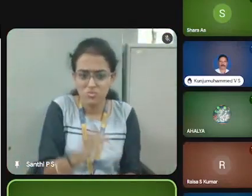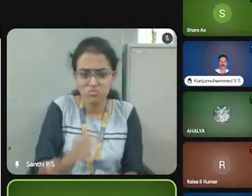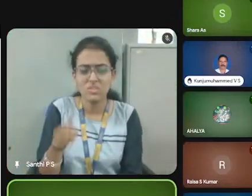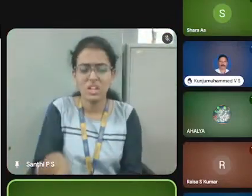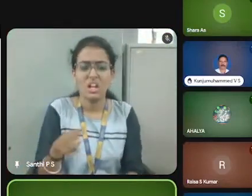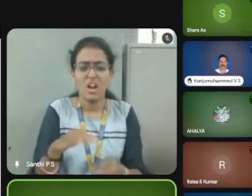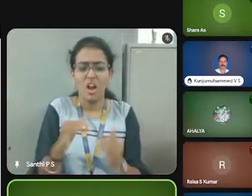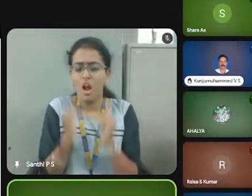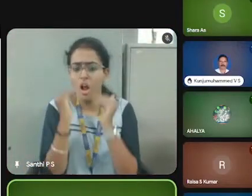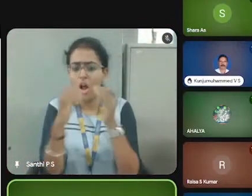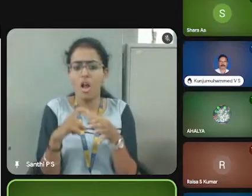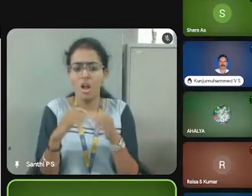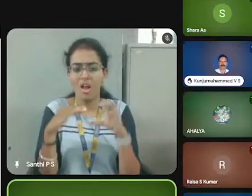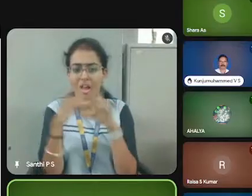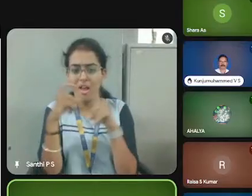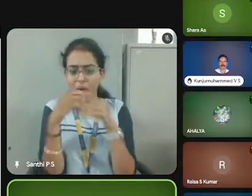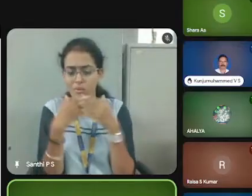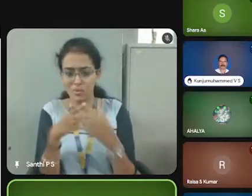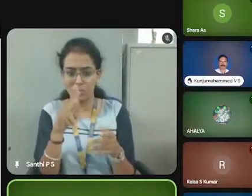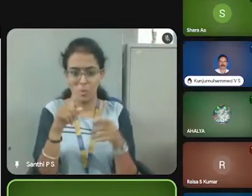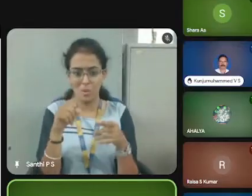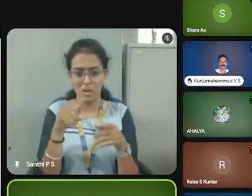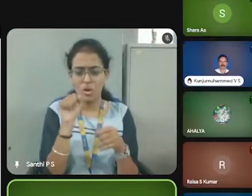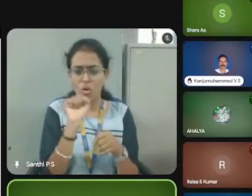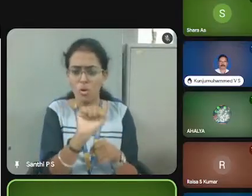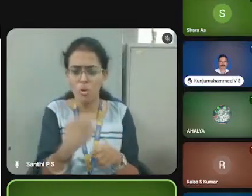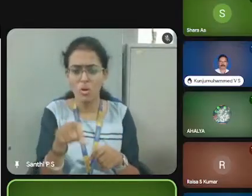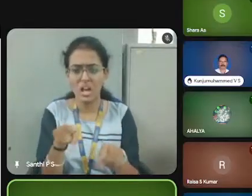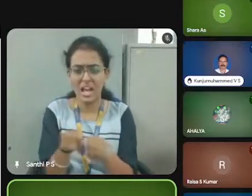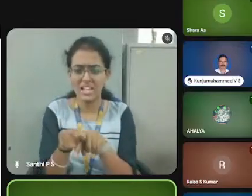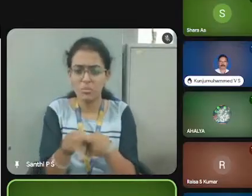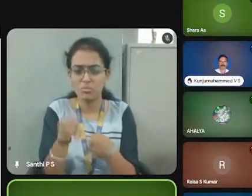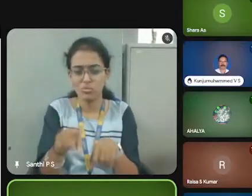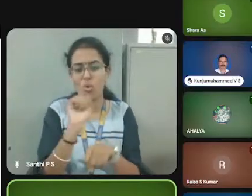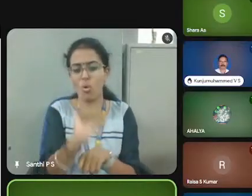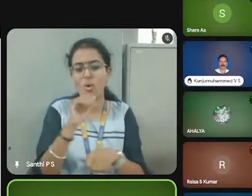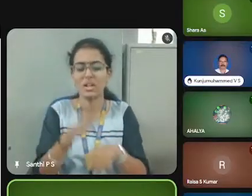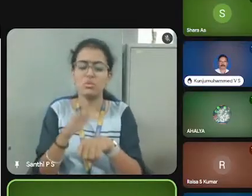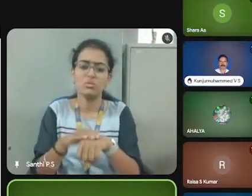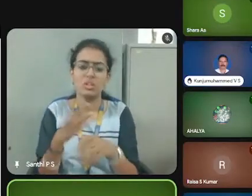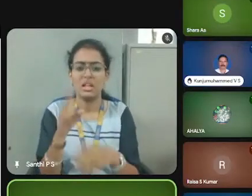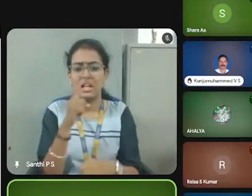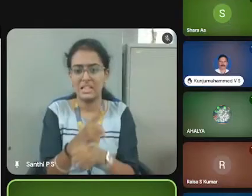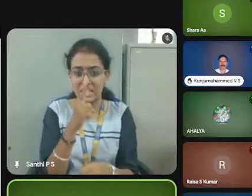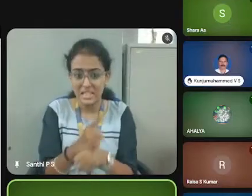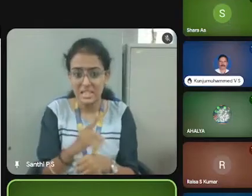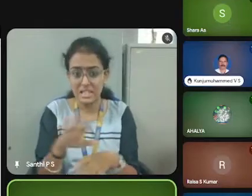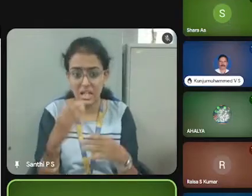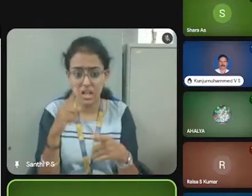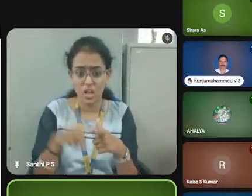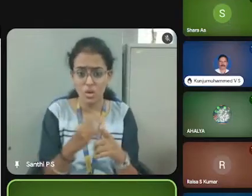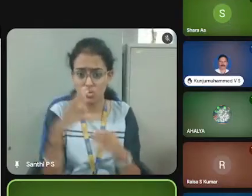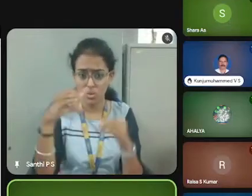കാഴ്ചവെക്കാൻ സാധിക്കുകയും ചെയ്യുന്നു. എക്സാമ്പിൾ, നിങ്ങളുടെ എക്സ്പീരിയൻസിലുള്ള ഒരു കേസ് പറയാമോ? ടീച്ചിങ് ജോബാക്കിയാൽ സ്റ്റുഡൻസിനെ അത്